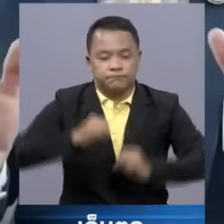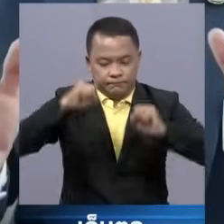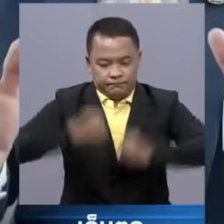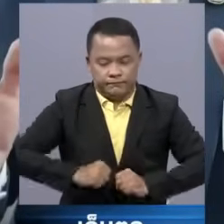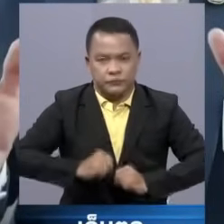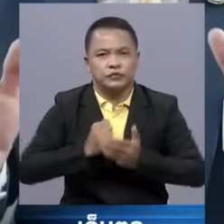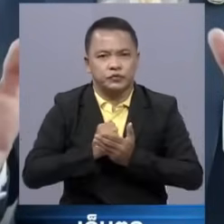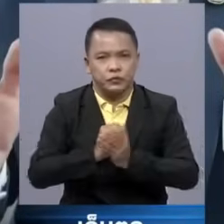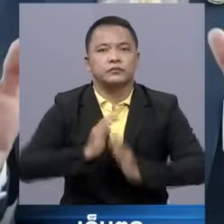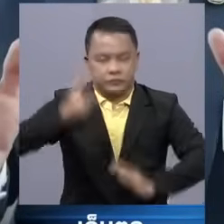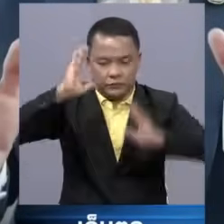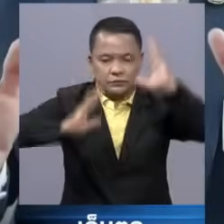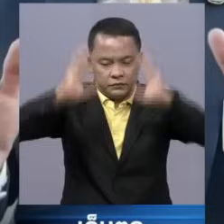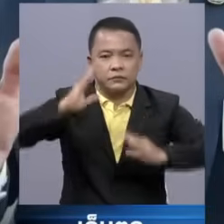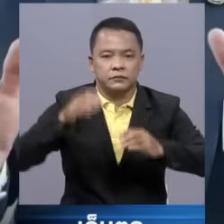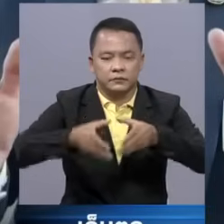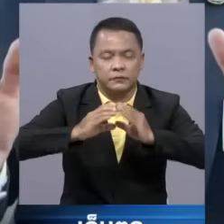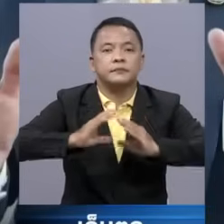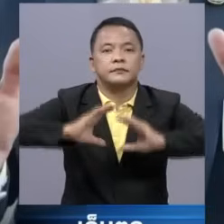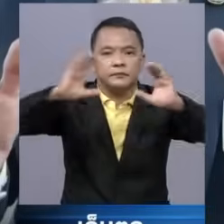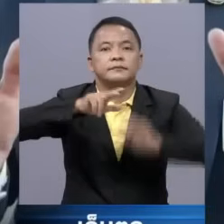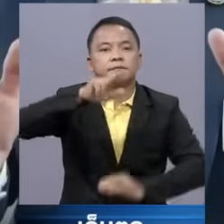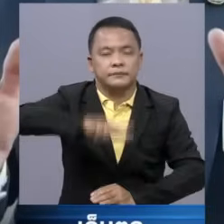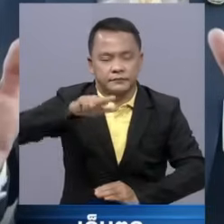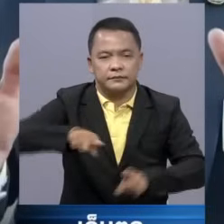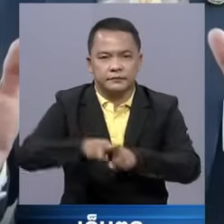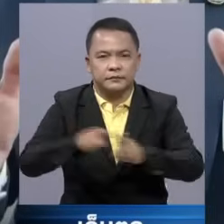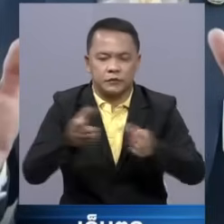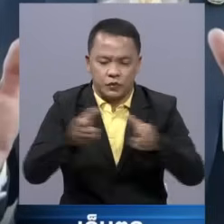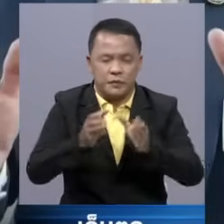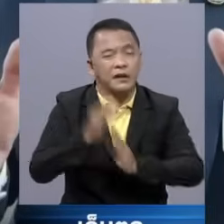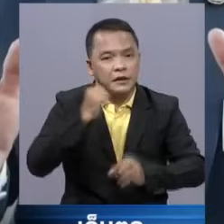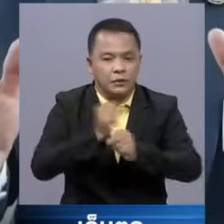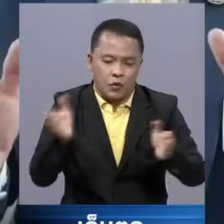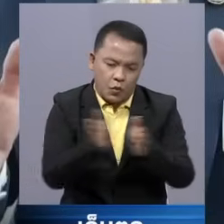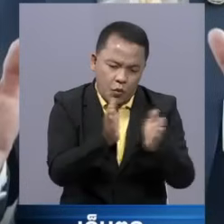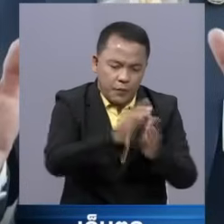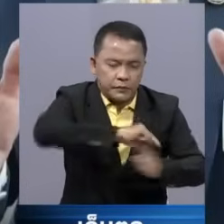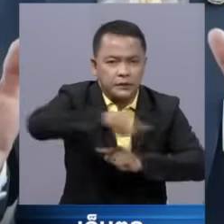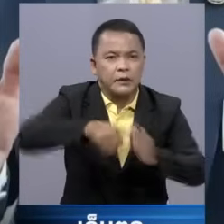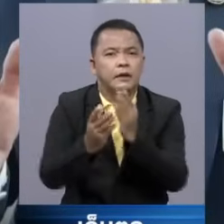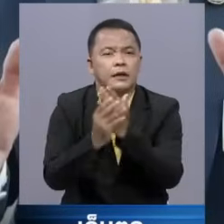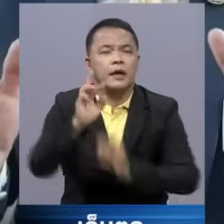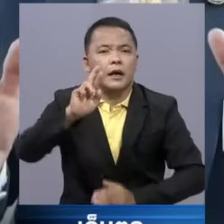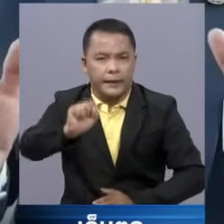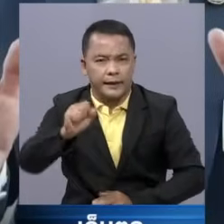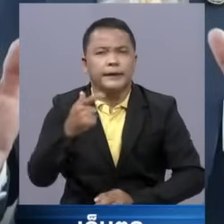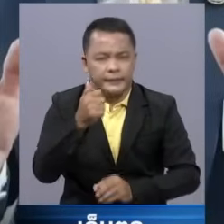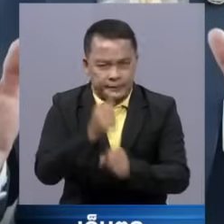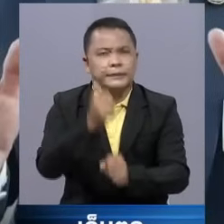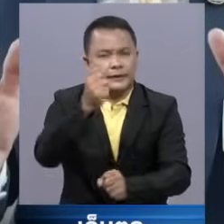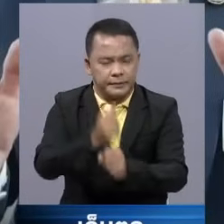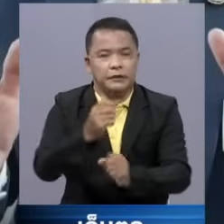ลงมติสนับสนุนการจัดตั้งรัฐบาลของทางเพื่อไทยเพราะถือว่าเป็นฝั่งที่สามารถรวมเสียงข้างมากในสภาได้แล้วก็